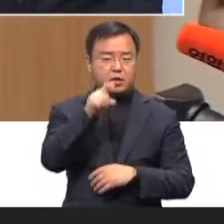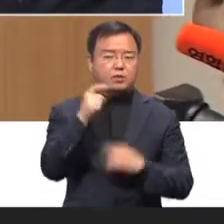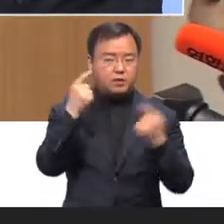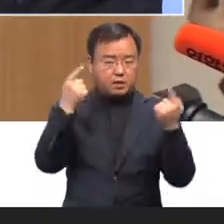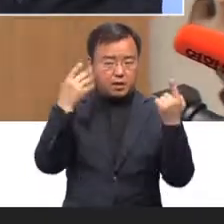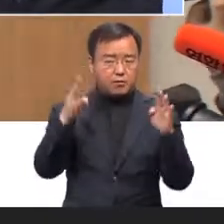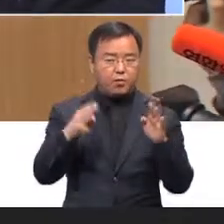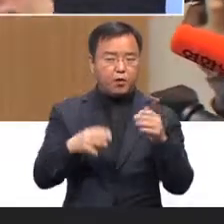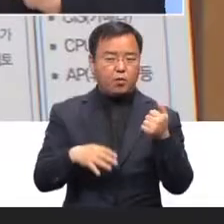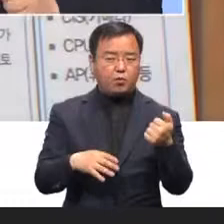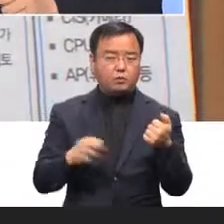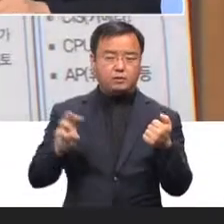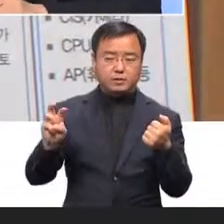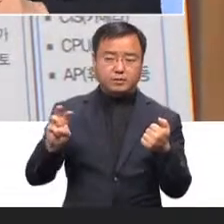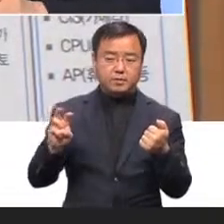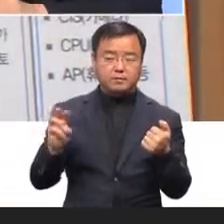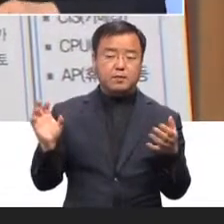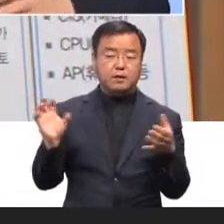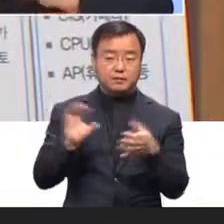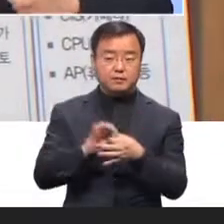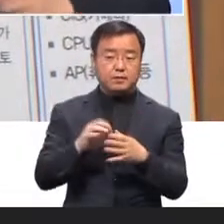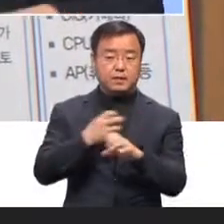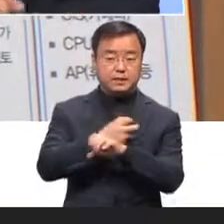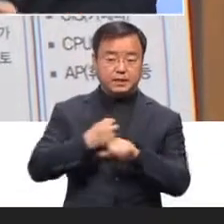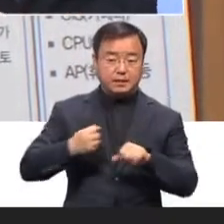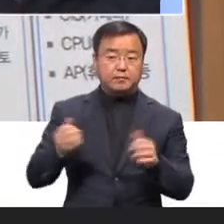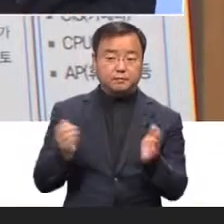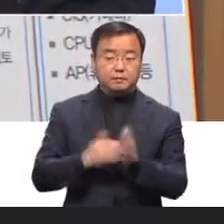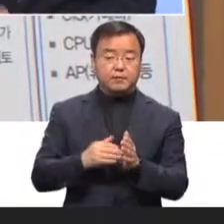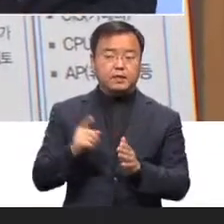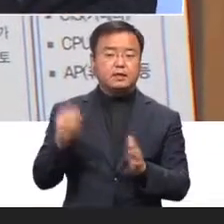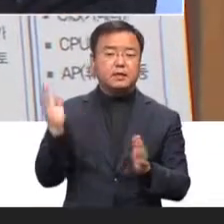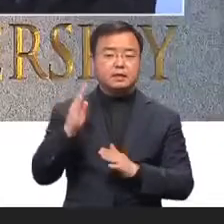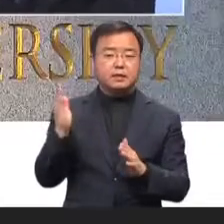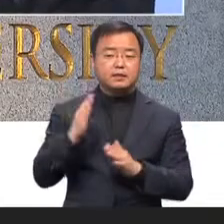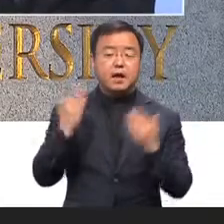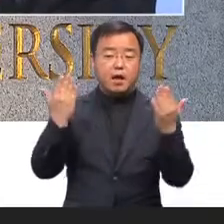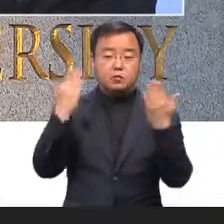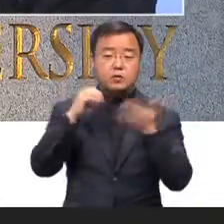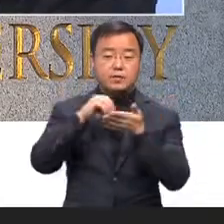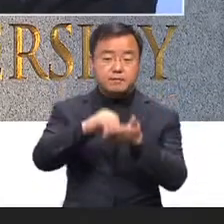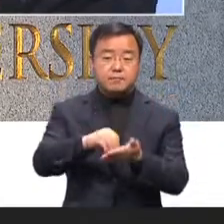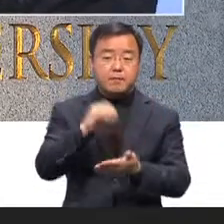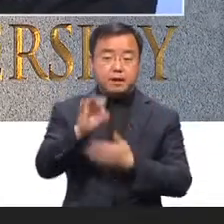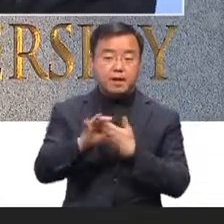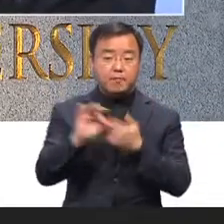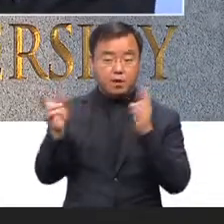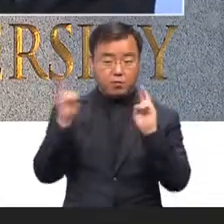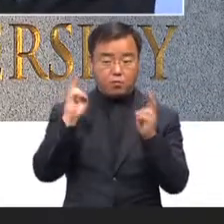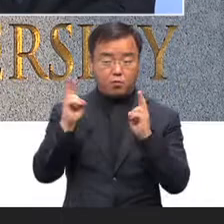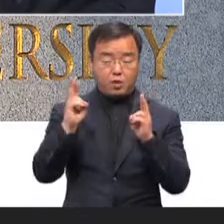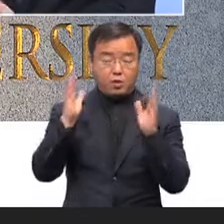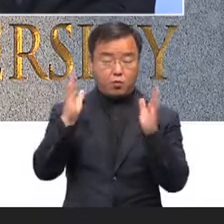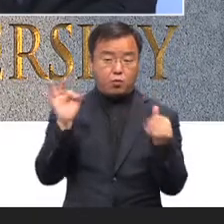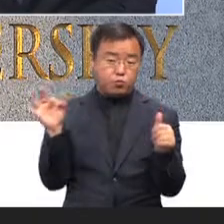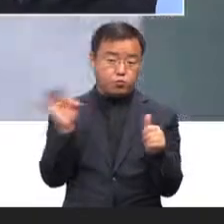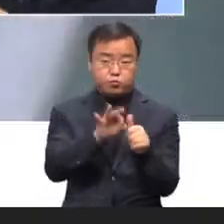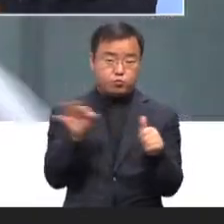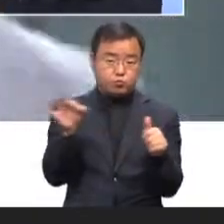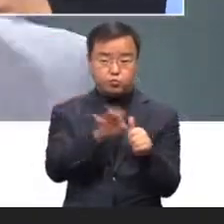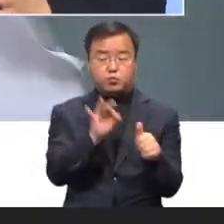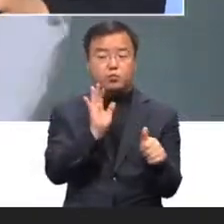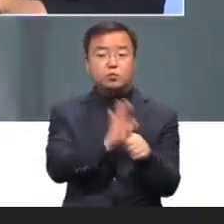50명 30명 이렇게 계약을 맺습니다 그 학생들은 학교에 너 입학을 하게 되면 회사에서 장학금을 지급해 서